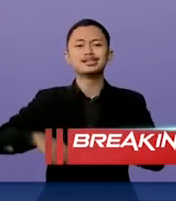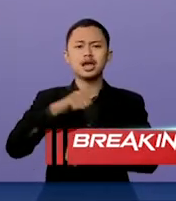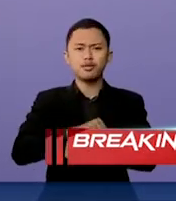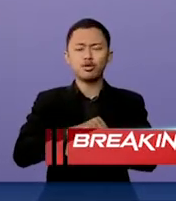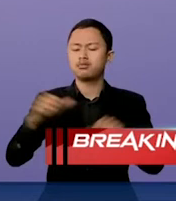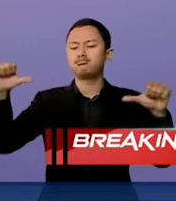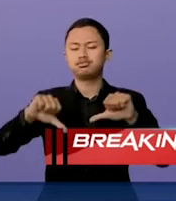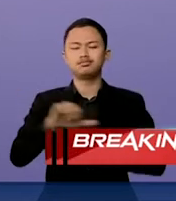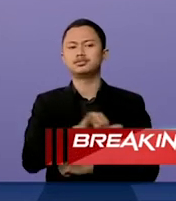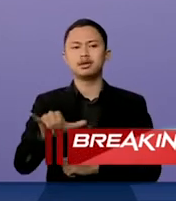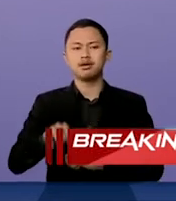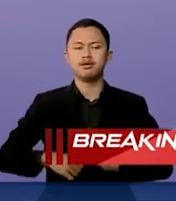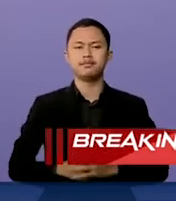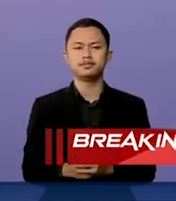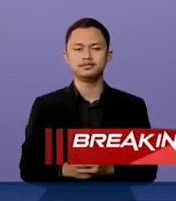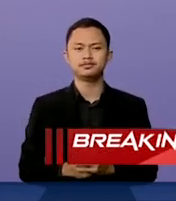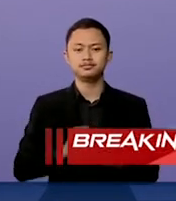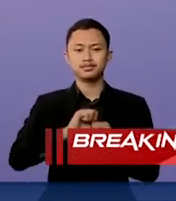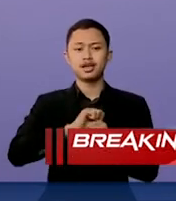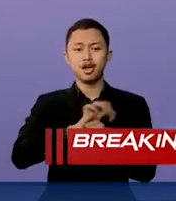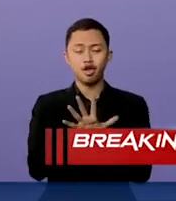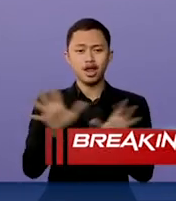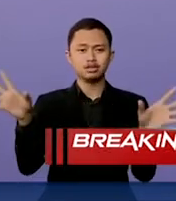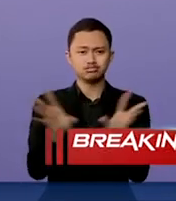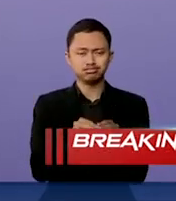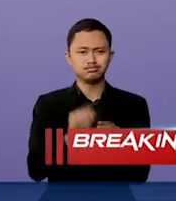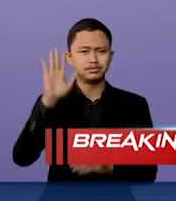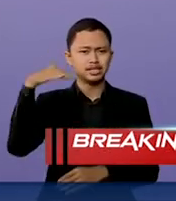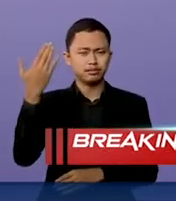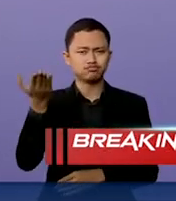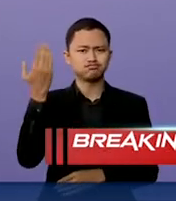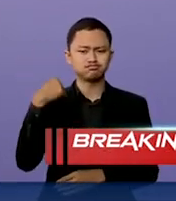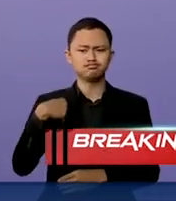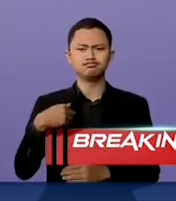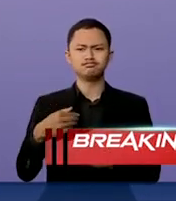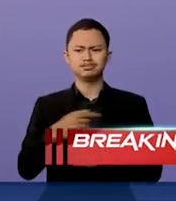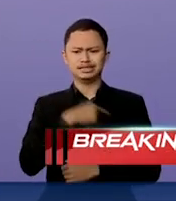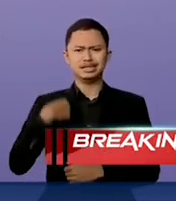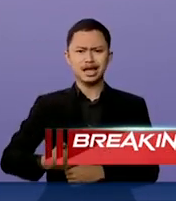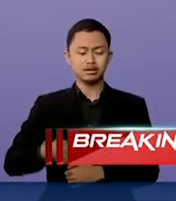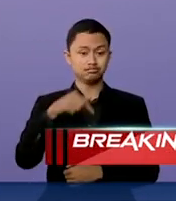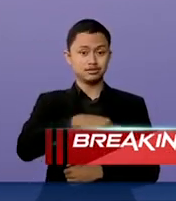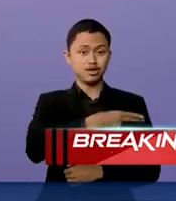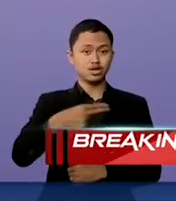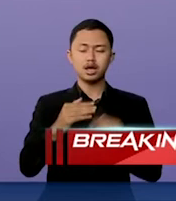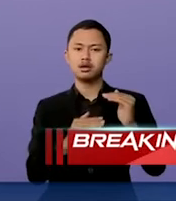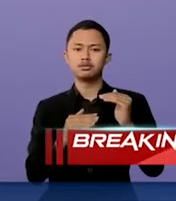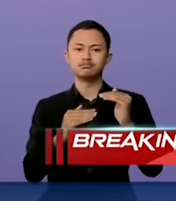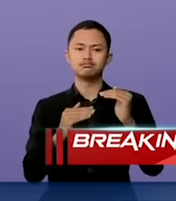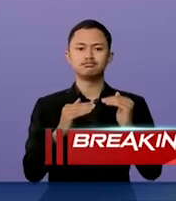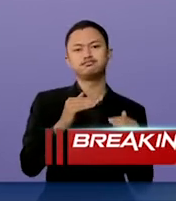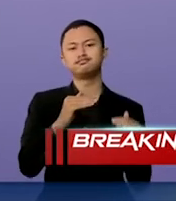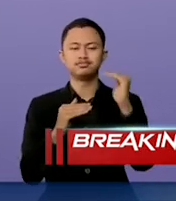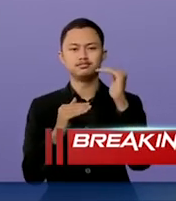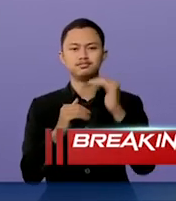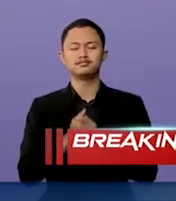total kumulatif konfirmasi coffee 19 Indonesia sejak Sabtu lalu lebih tinggi dari negara China negara dimana virus korona